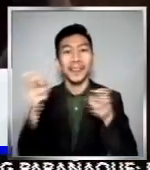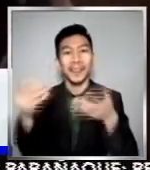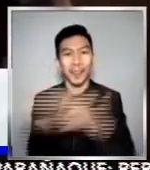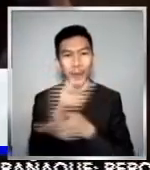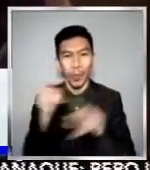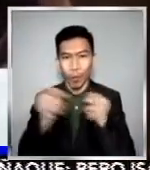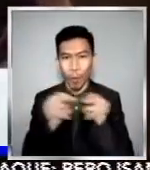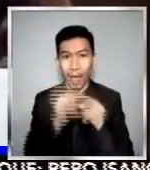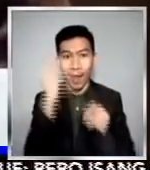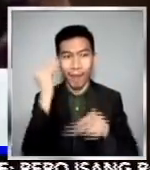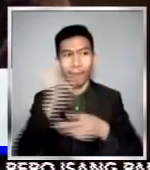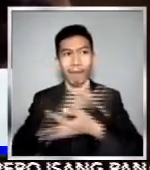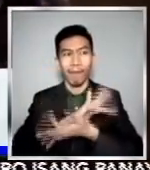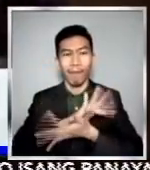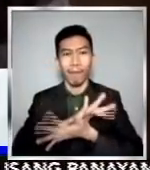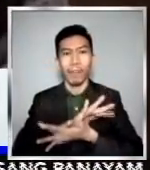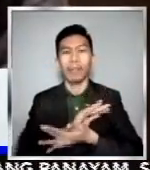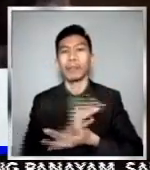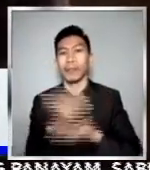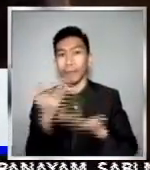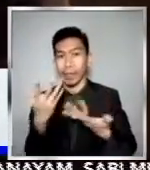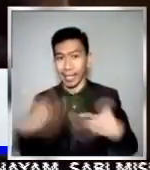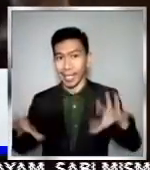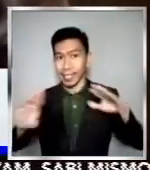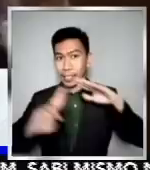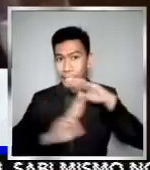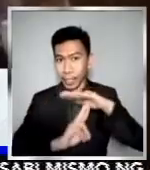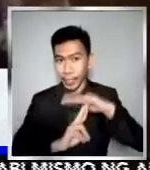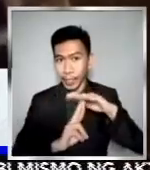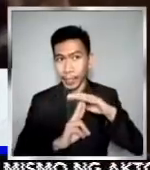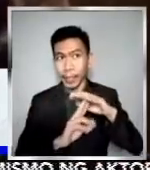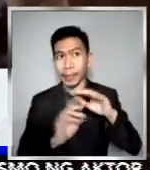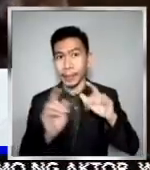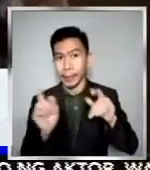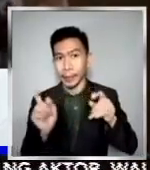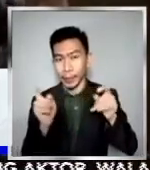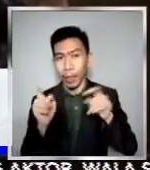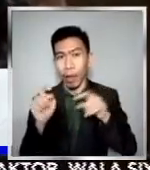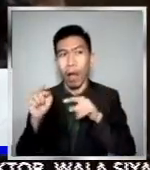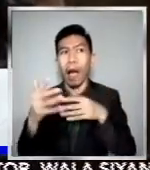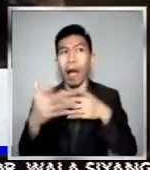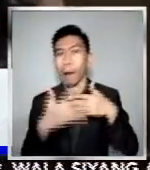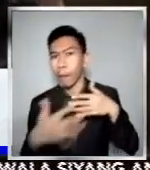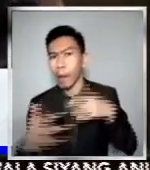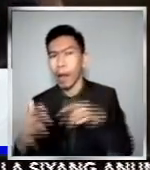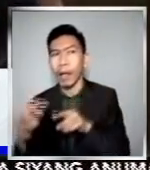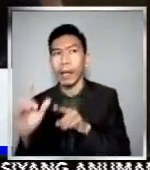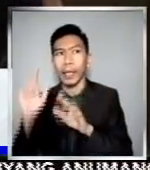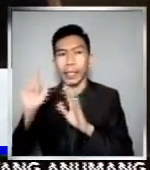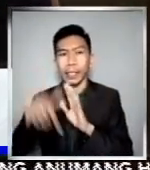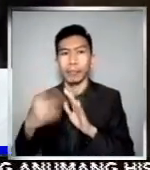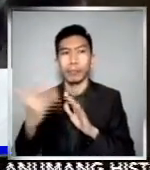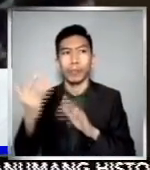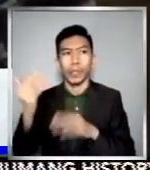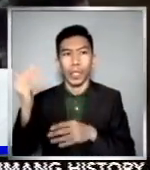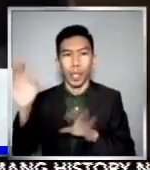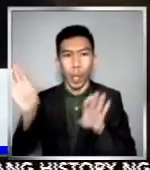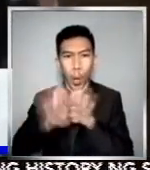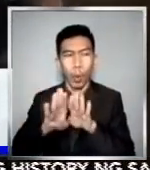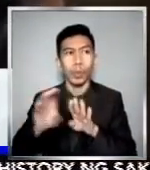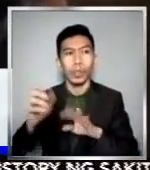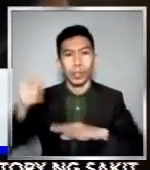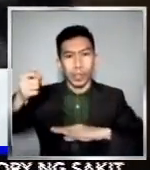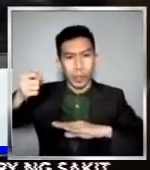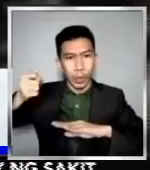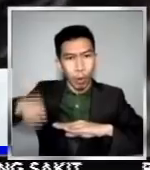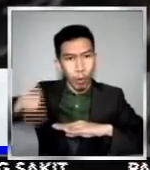retirement ceremony, ipinag-utos ni Peralta ang 2 araw na pagsasara ng mga korte sa NCR Plus areas dahil sa